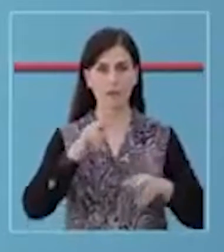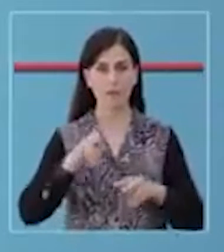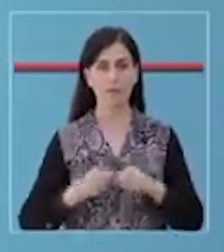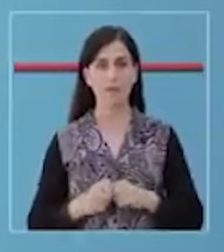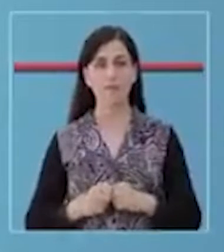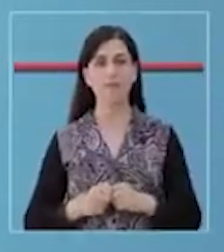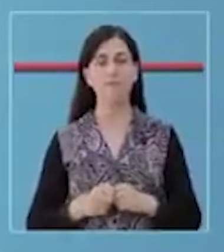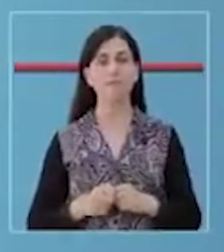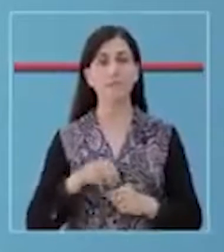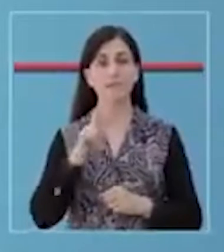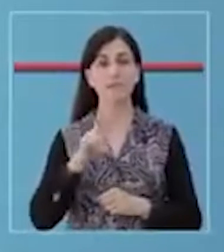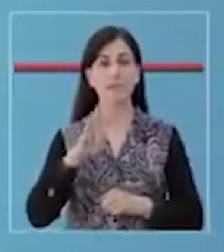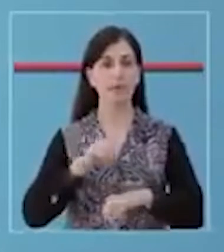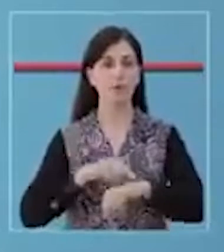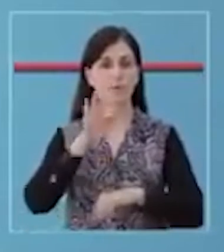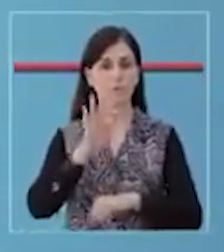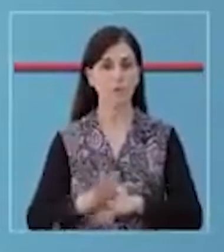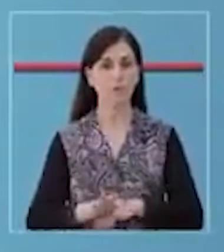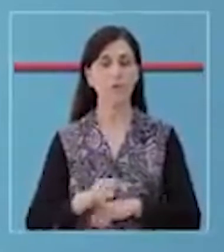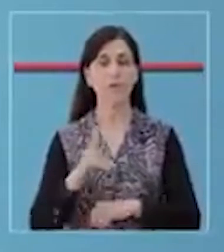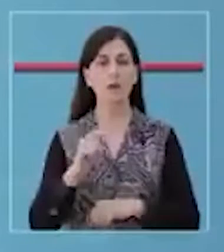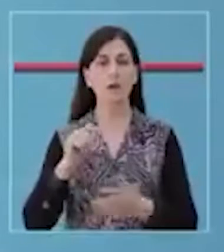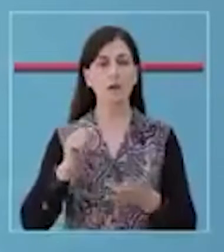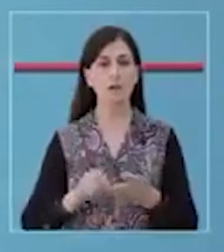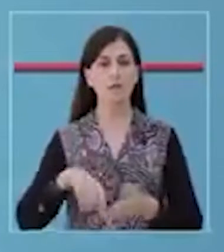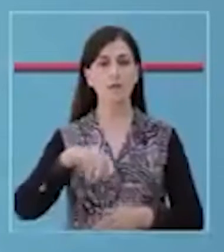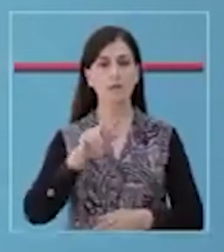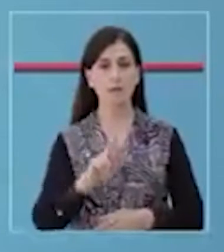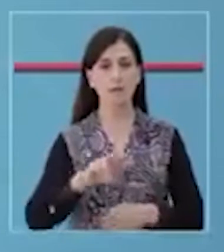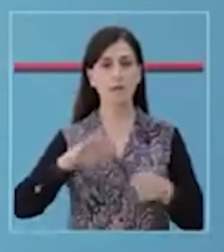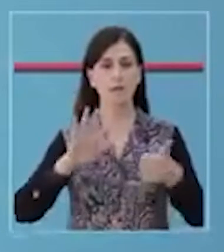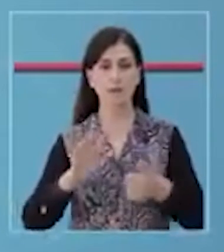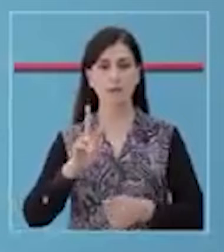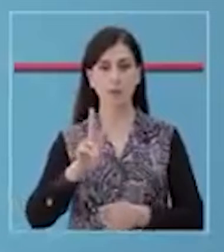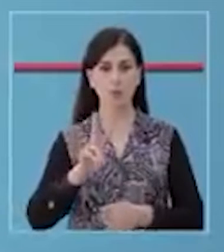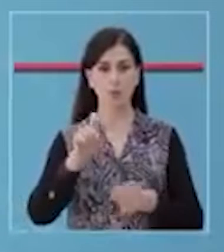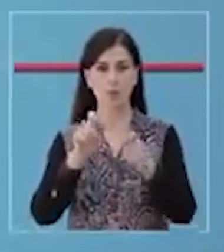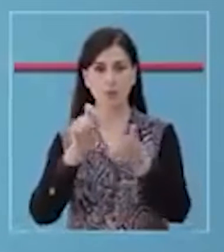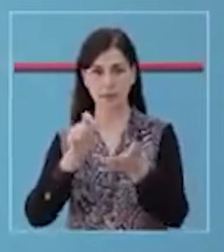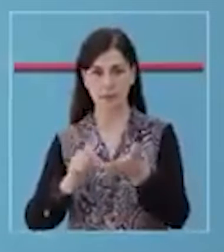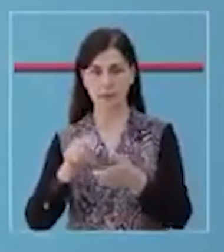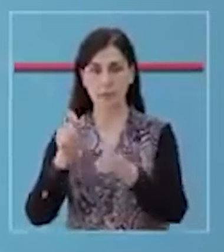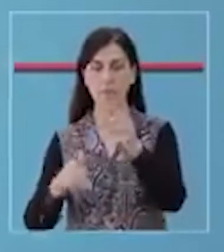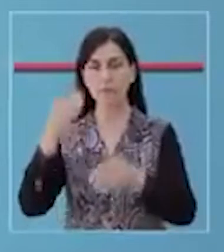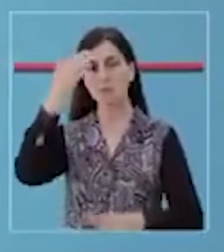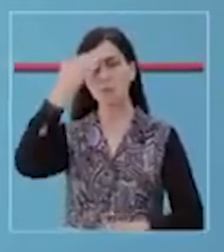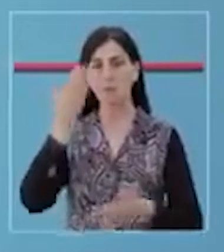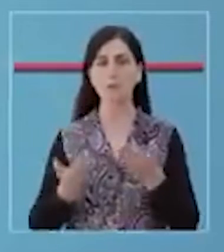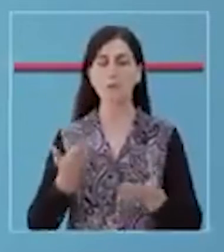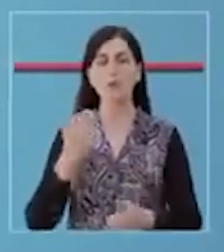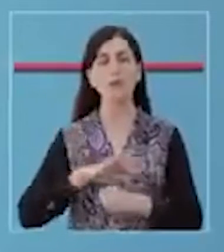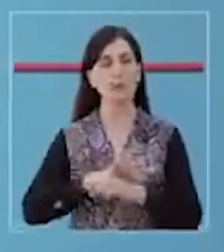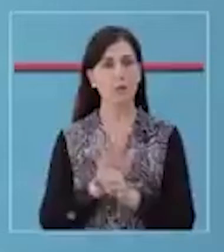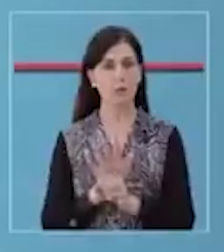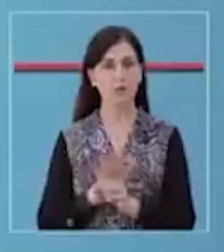me COVID-19. Gjatë 24 orëve të fundit janë kryer 362 testime për persona të